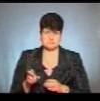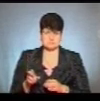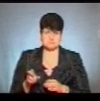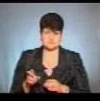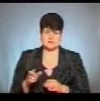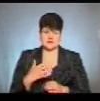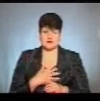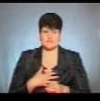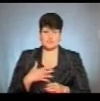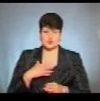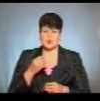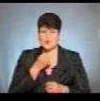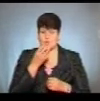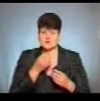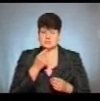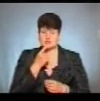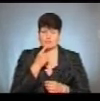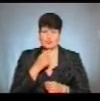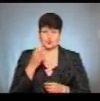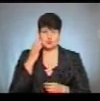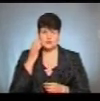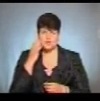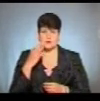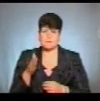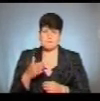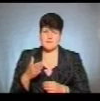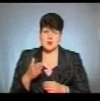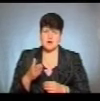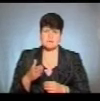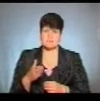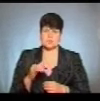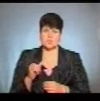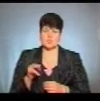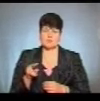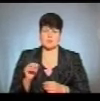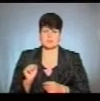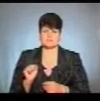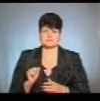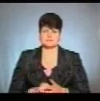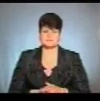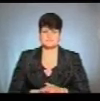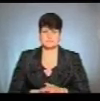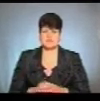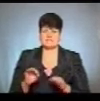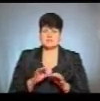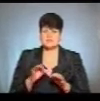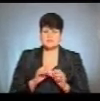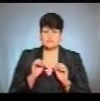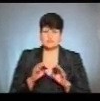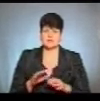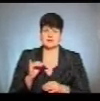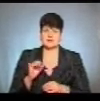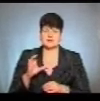на фоні рози чорно-червоної, якби прапор символічний УПА. Вишиванку передають Ірині